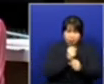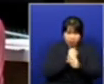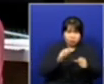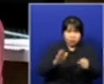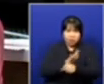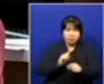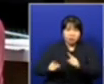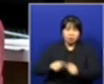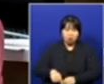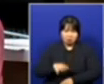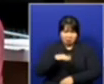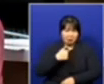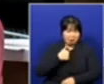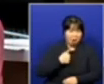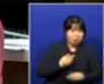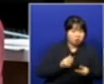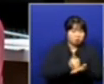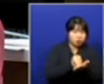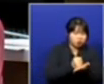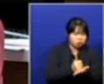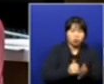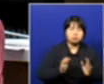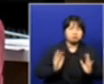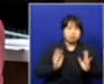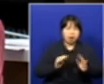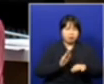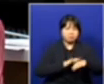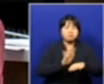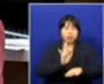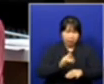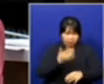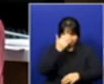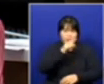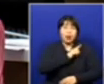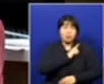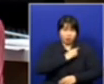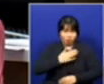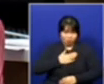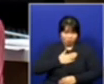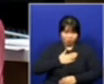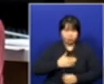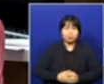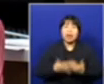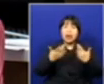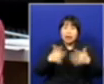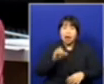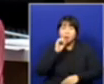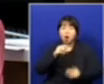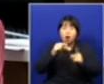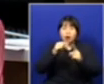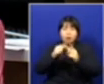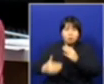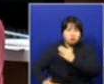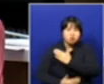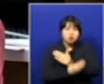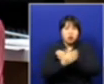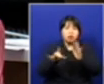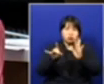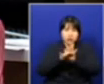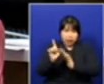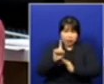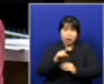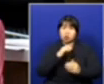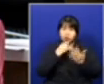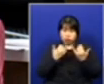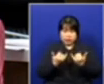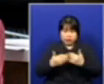ปทวงบุญคุณใครครับมันเป็นหน้าที่ของผู้แทนราษฎรเนี่ยและที่ผมบอกท่านประธานว่าฟางเส้นสุดท้ายก็คือว่านับจากนี้